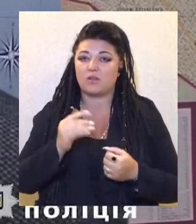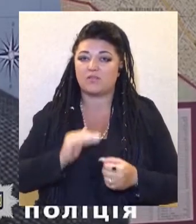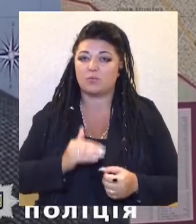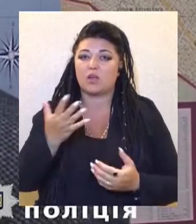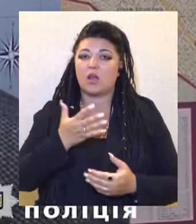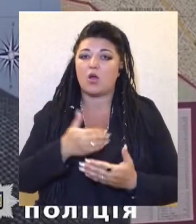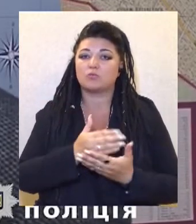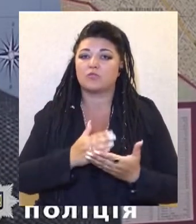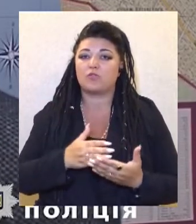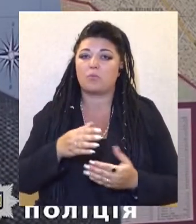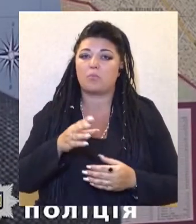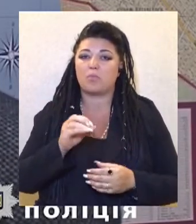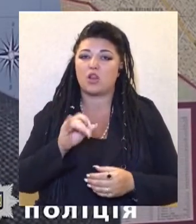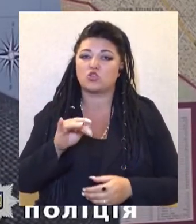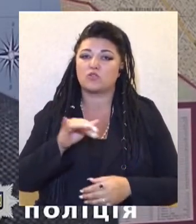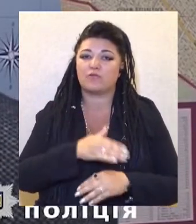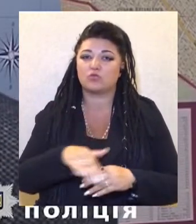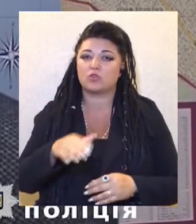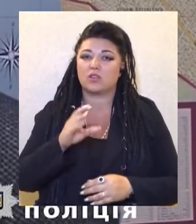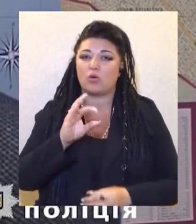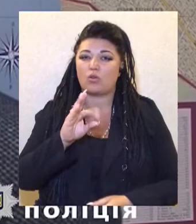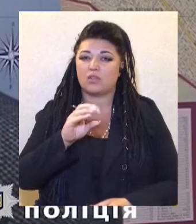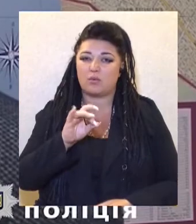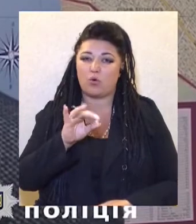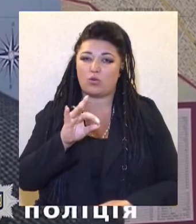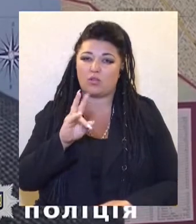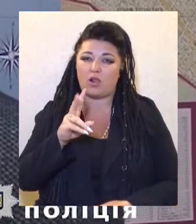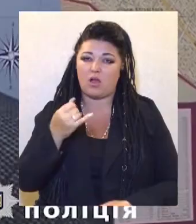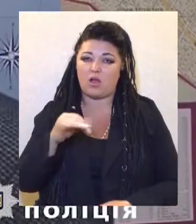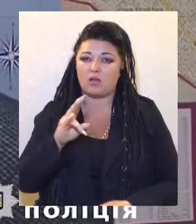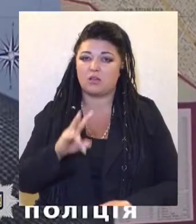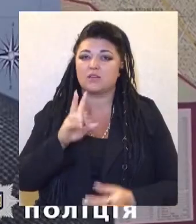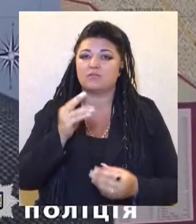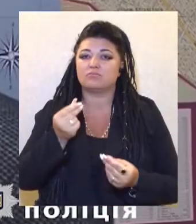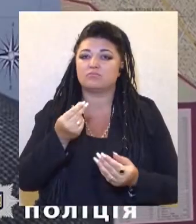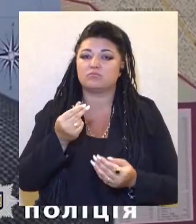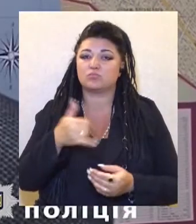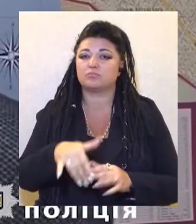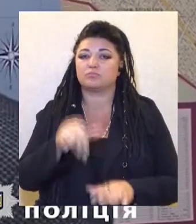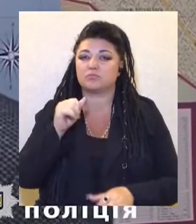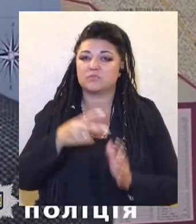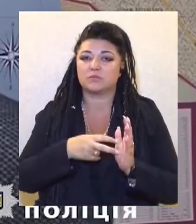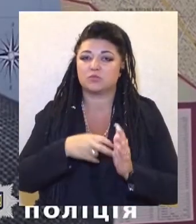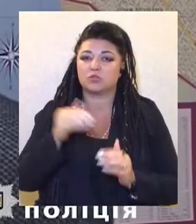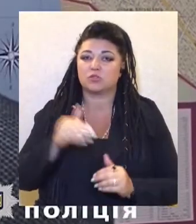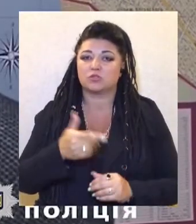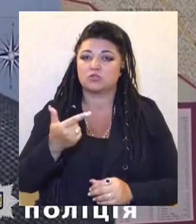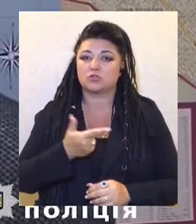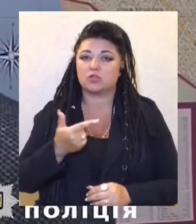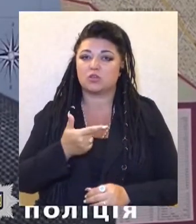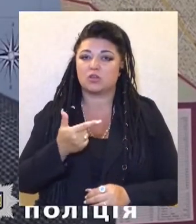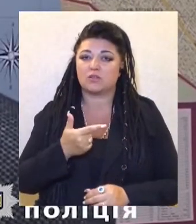вуличних терміналів онлайн-платежів, та викрали з нього сумку з грошима в сумі 700 тисяч гривень. Наразі зловмисники затримані в порядку статті